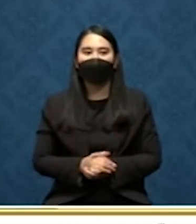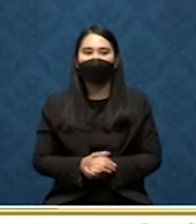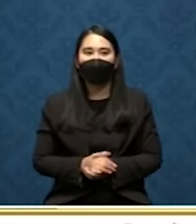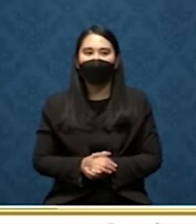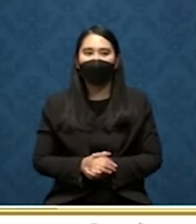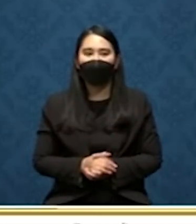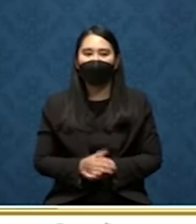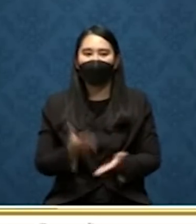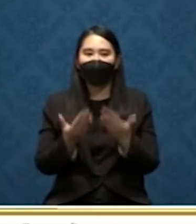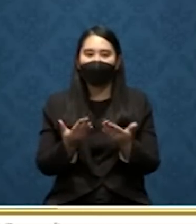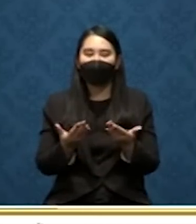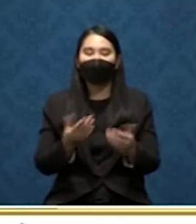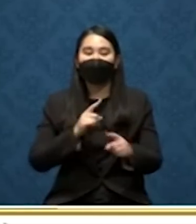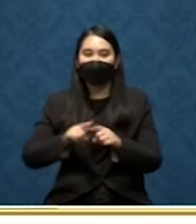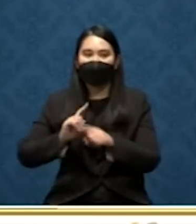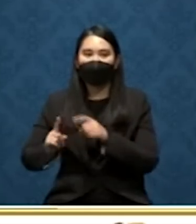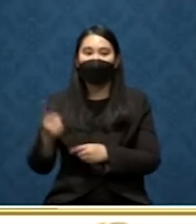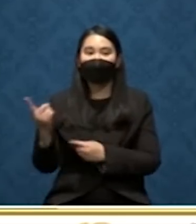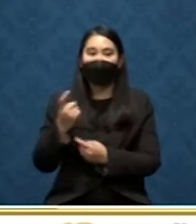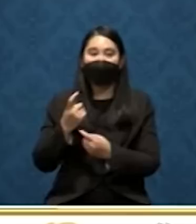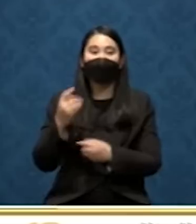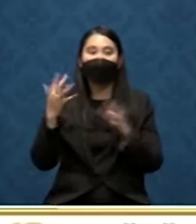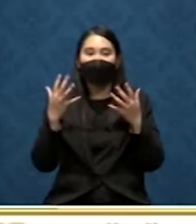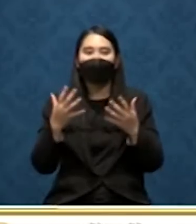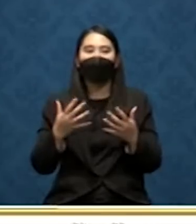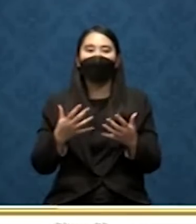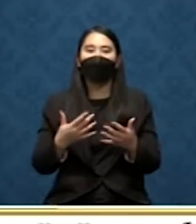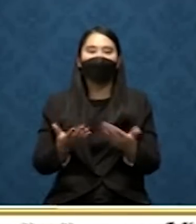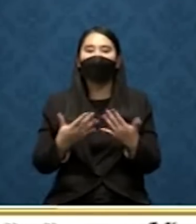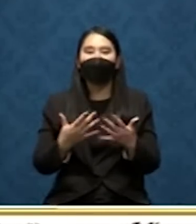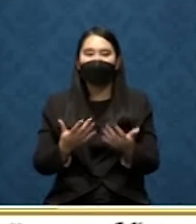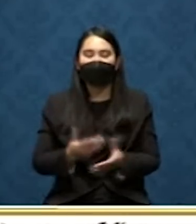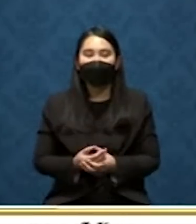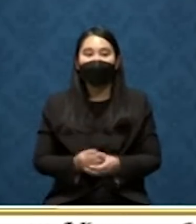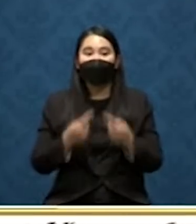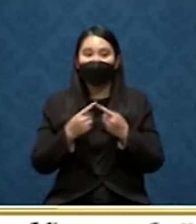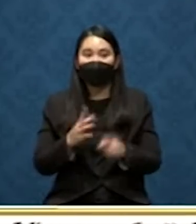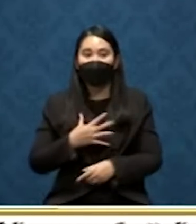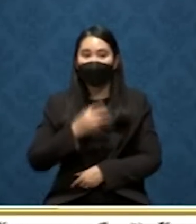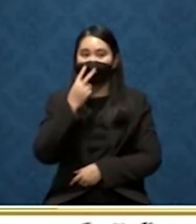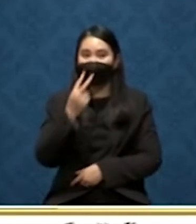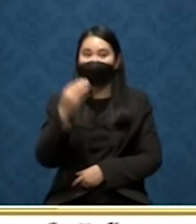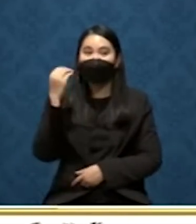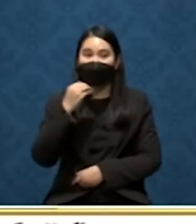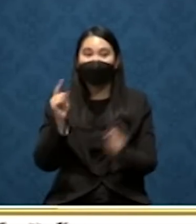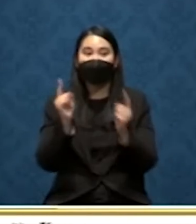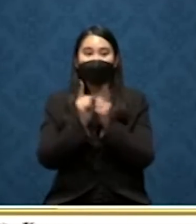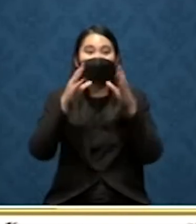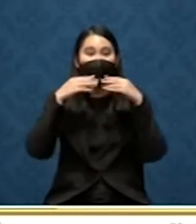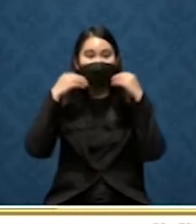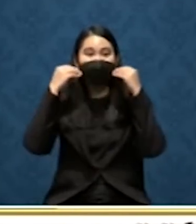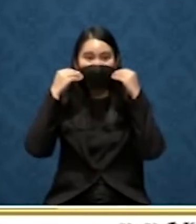เป็การส่นตัวหอะไรก็แล้วแต่ดเลย ไม่ถามก็เป็นอกเรื่องนึงแต่ผมเห็นทุกครั้งเรายิมแย้มจำสาย